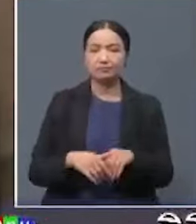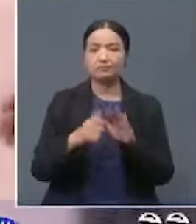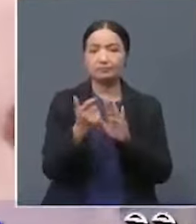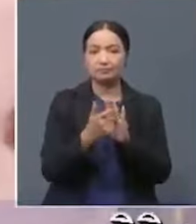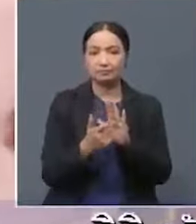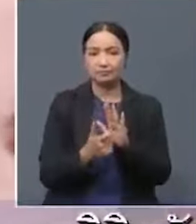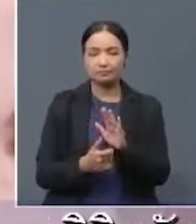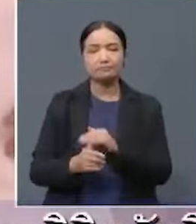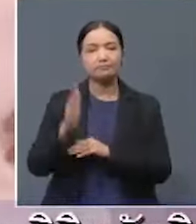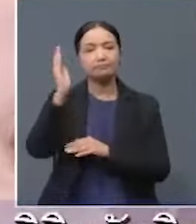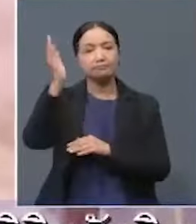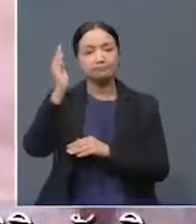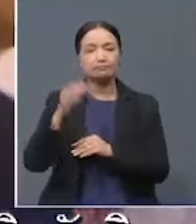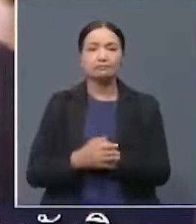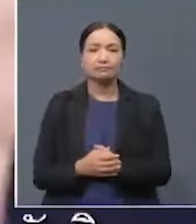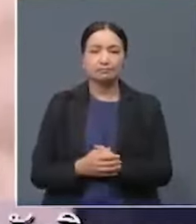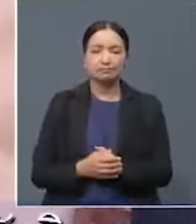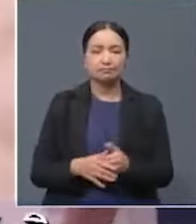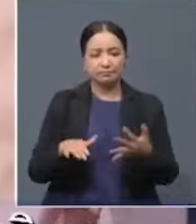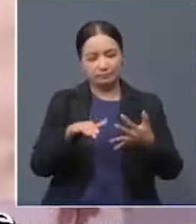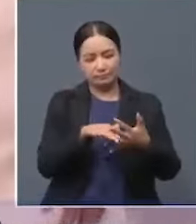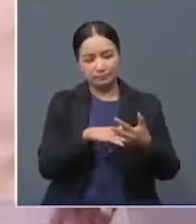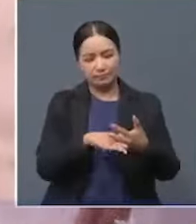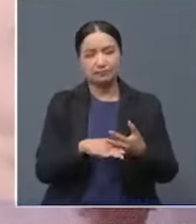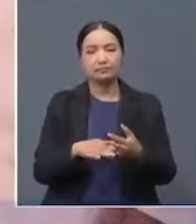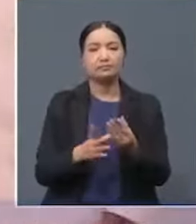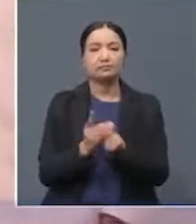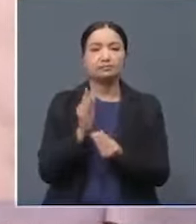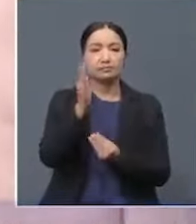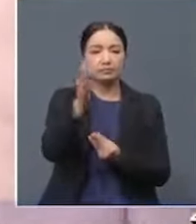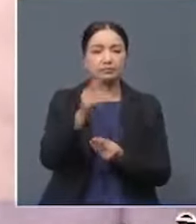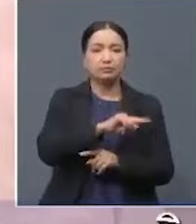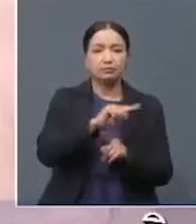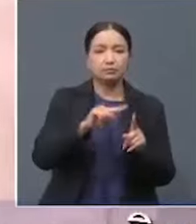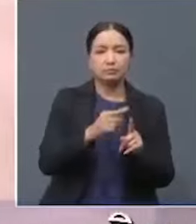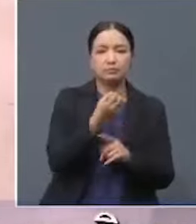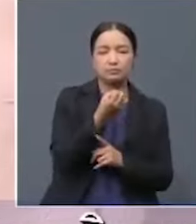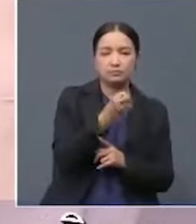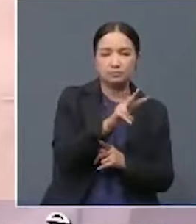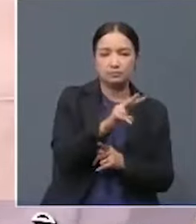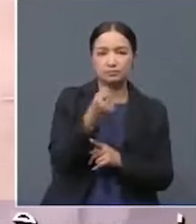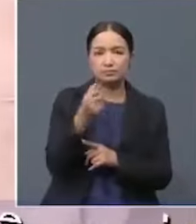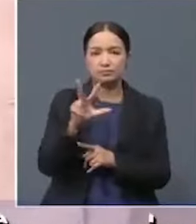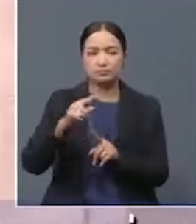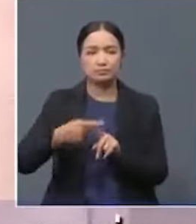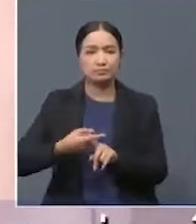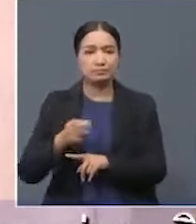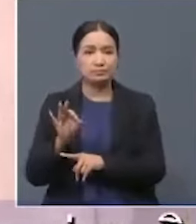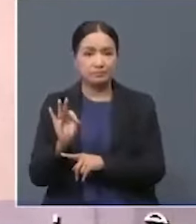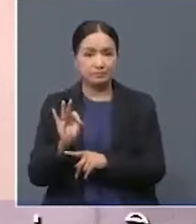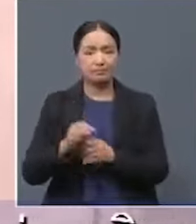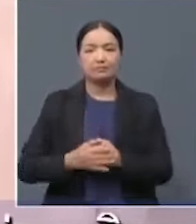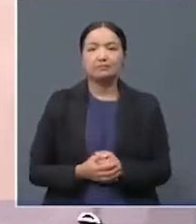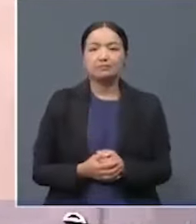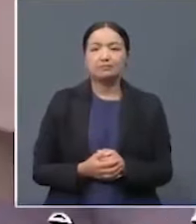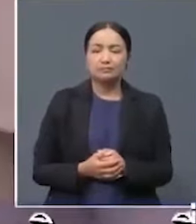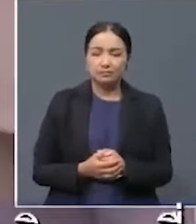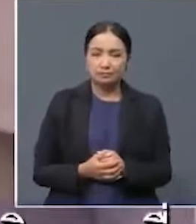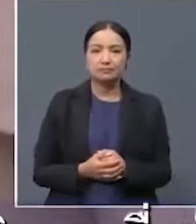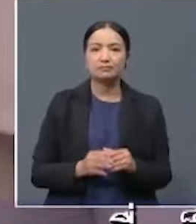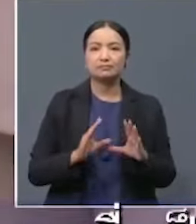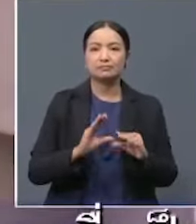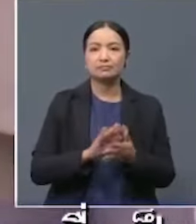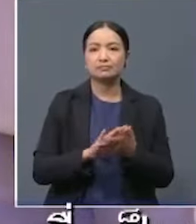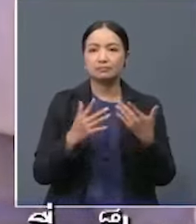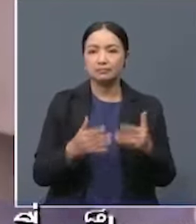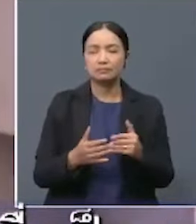ลงนโยบายต่อรัฐสภาจะเป็นช่วงกลางสัปดาห์หน้าวันที่12แล้วก็วันที่13กันยายนค่ะภายหลังจากเสร็จสิ้นการประชุมนายก